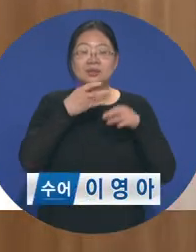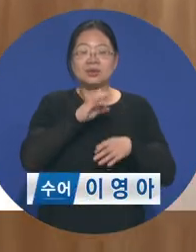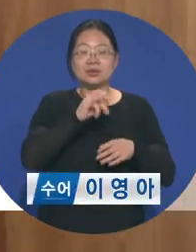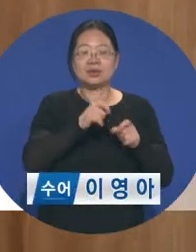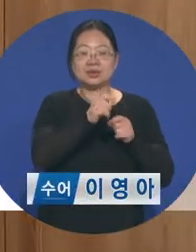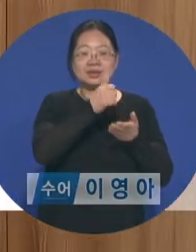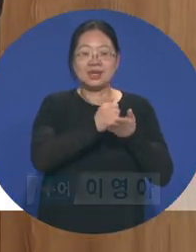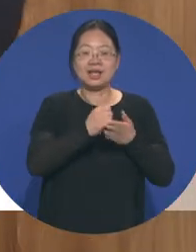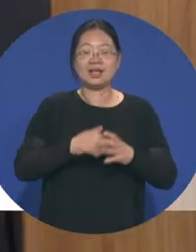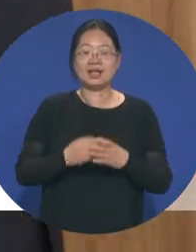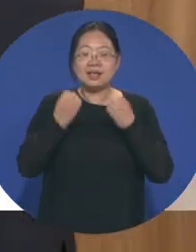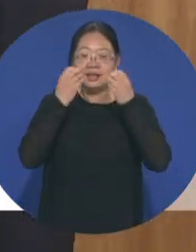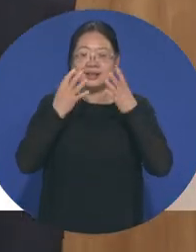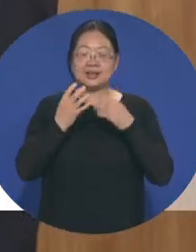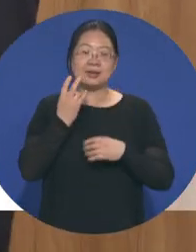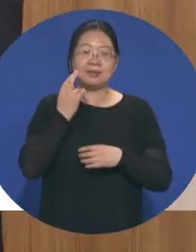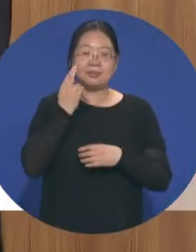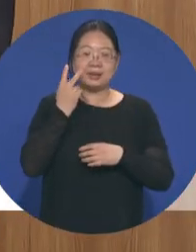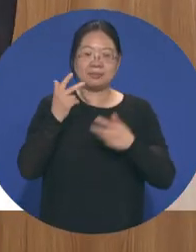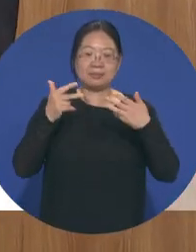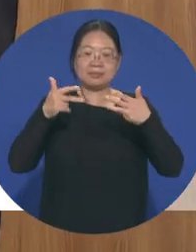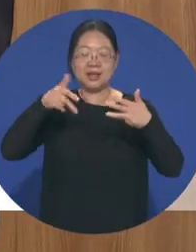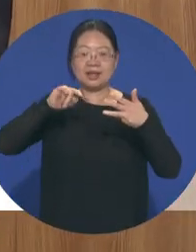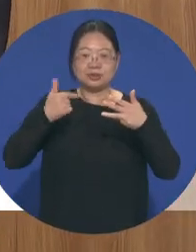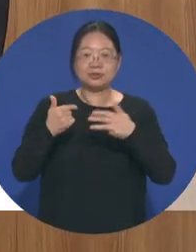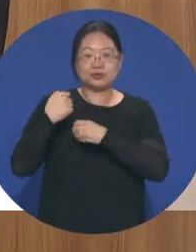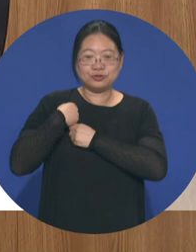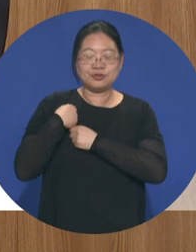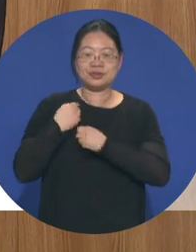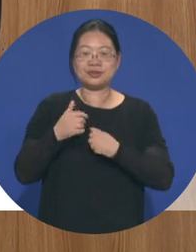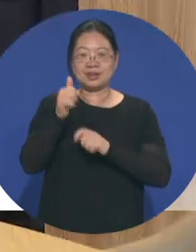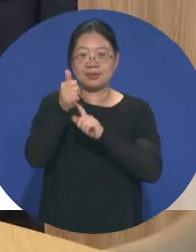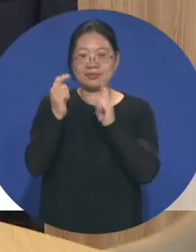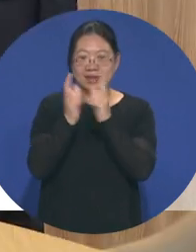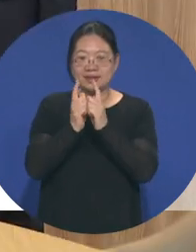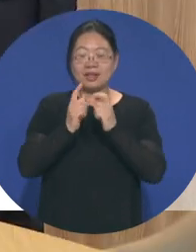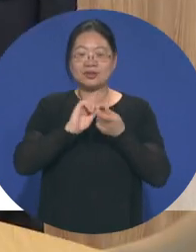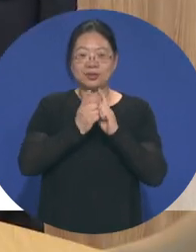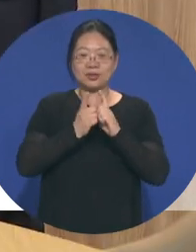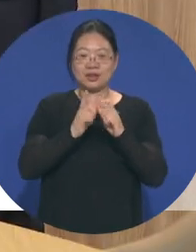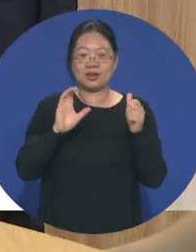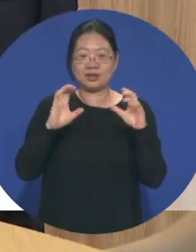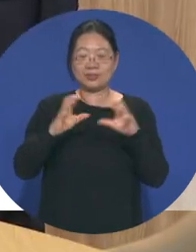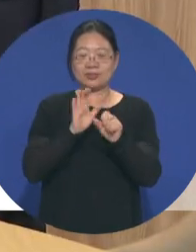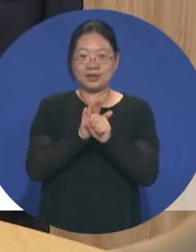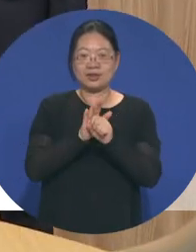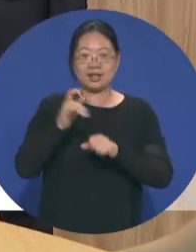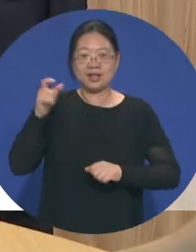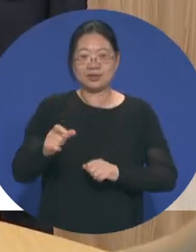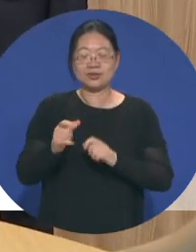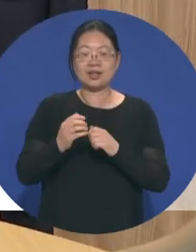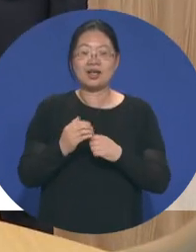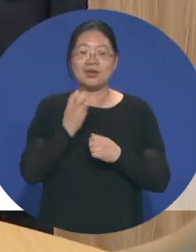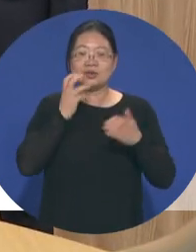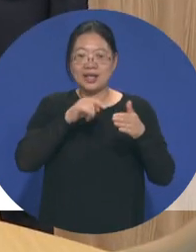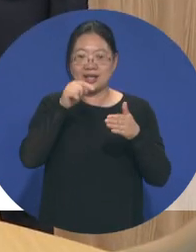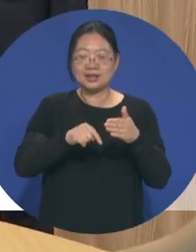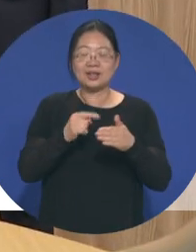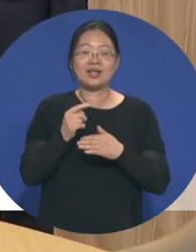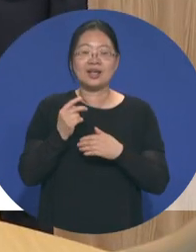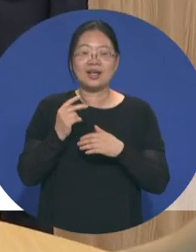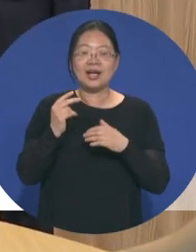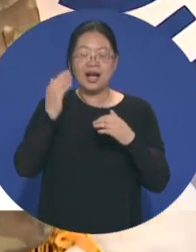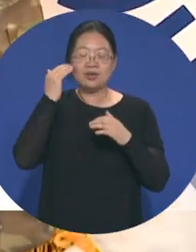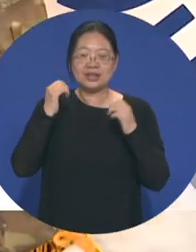김동현 경기도 지사가 신인 미팔군 사령관을 만나 경기도와 미팔군 간 상호 협력을 강화하고 돈의 주한 미군의 안정적